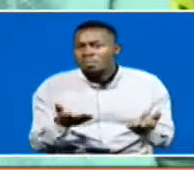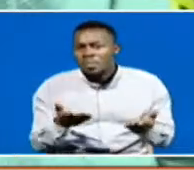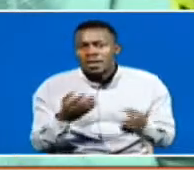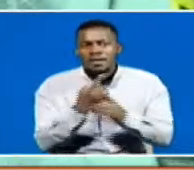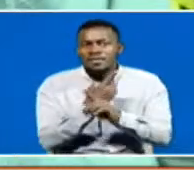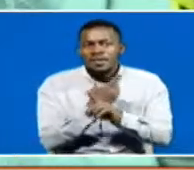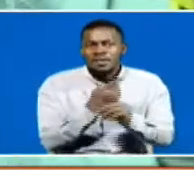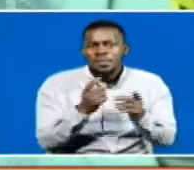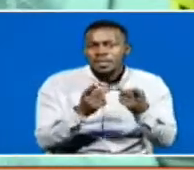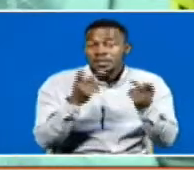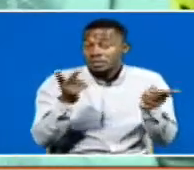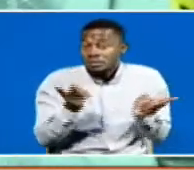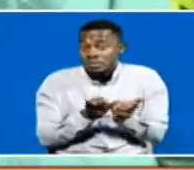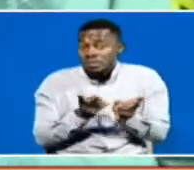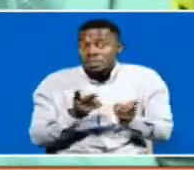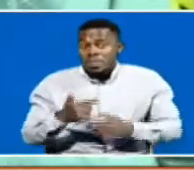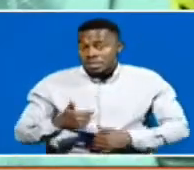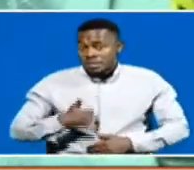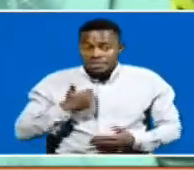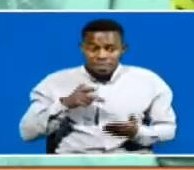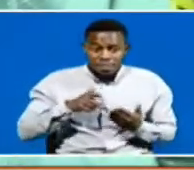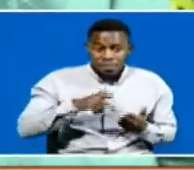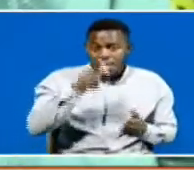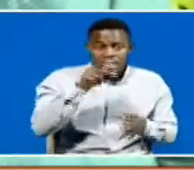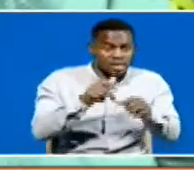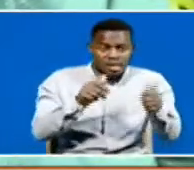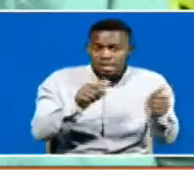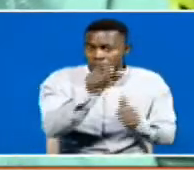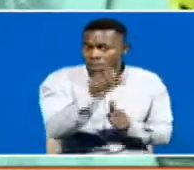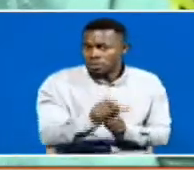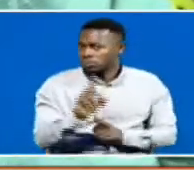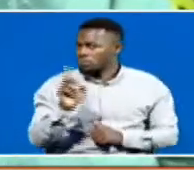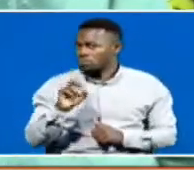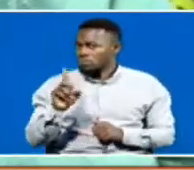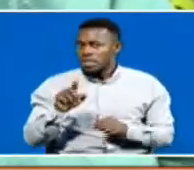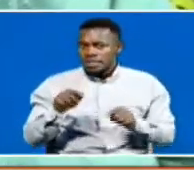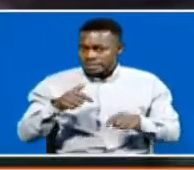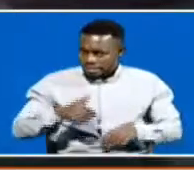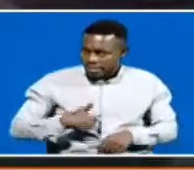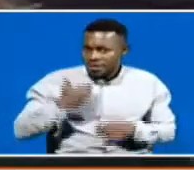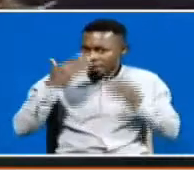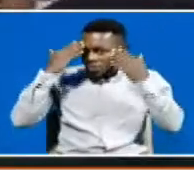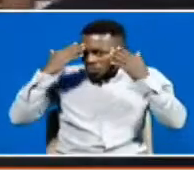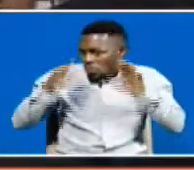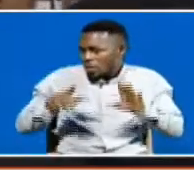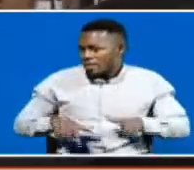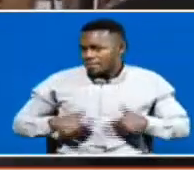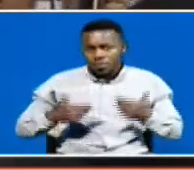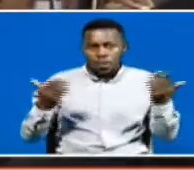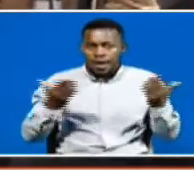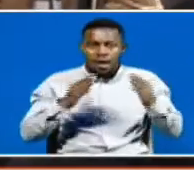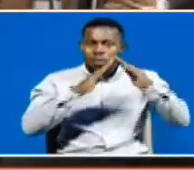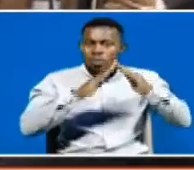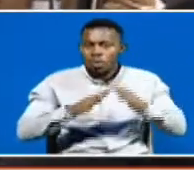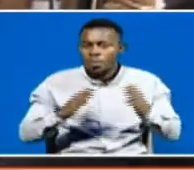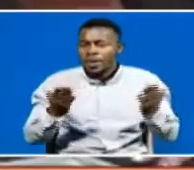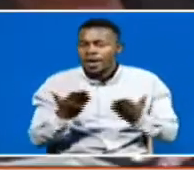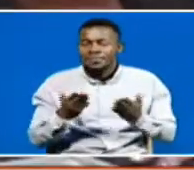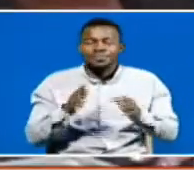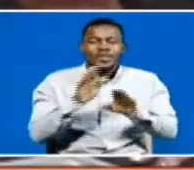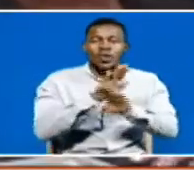them. I have never associated with them. I don't know where they live. Yote tisa, waziri huyo sasa